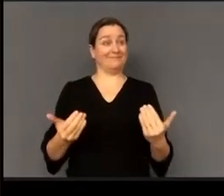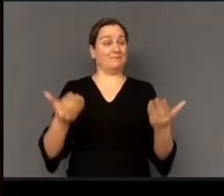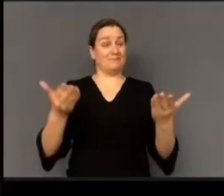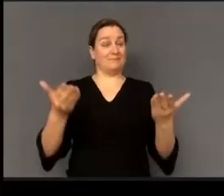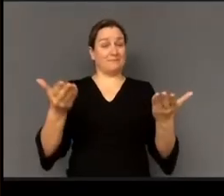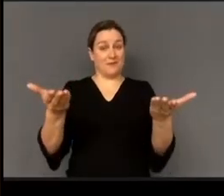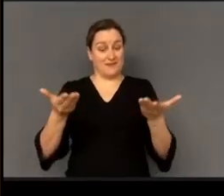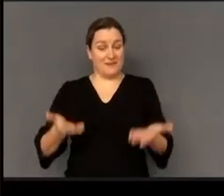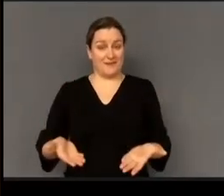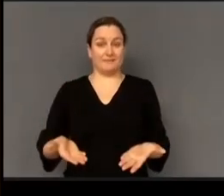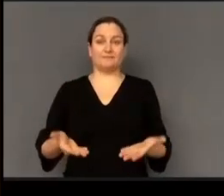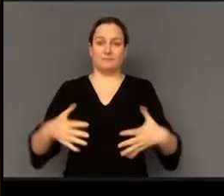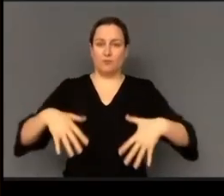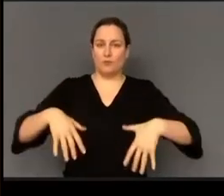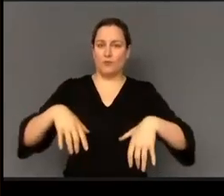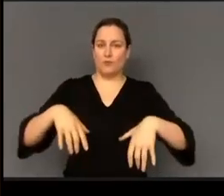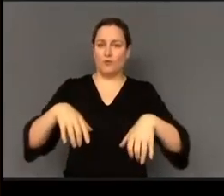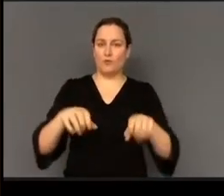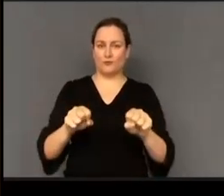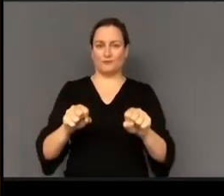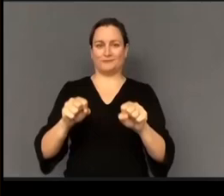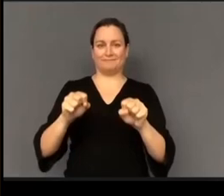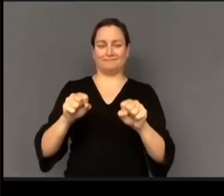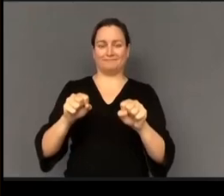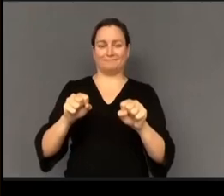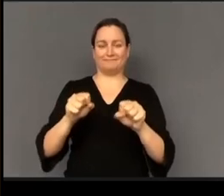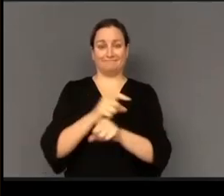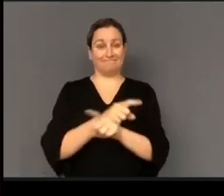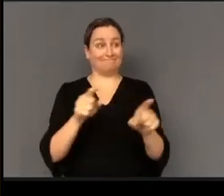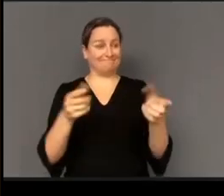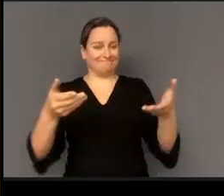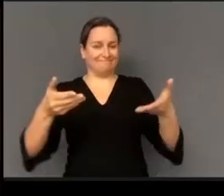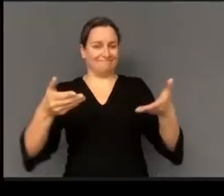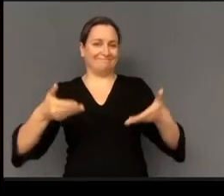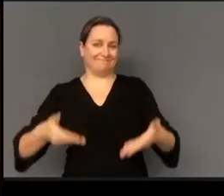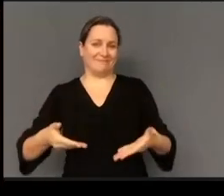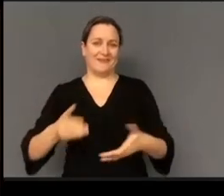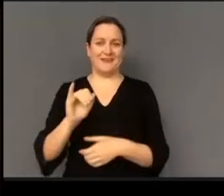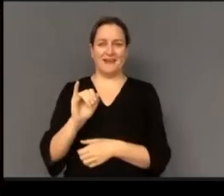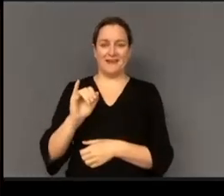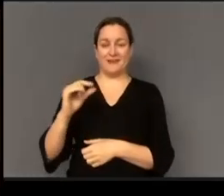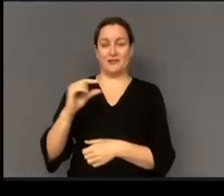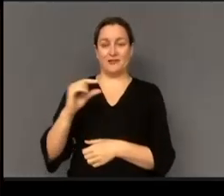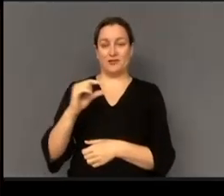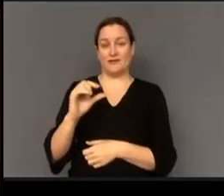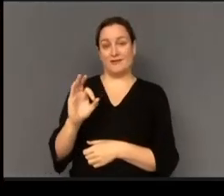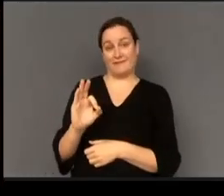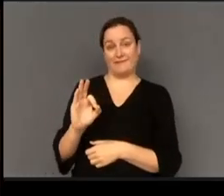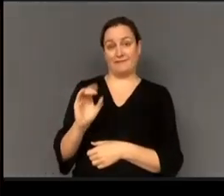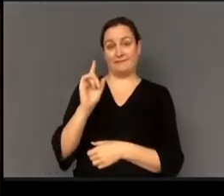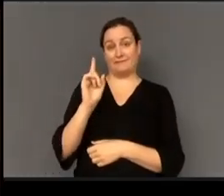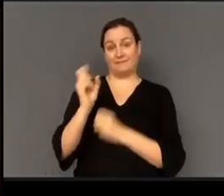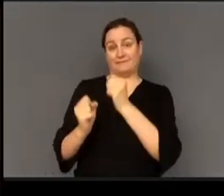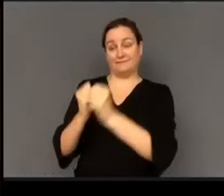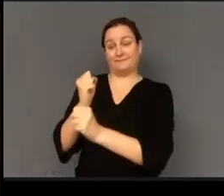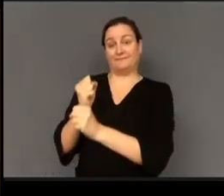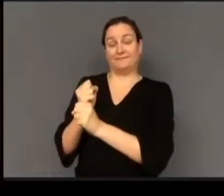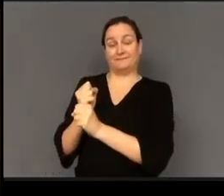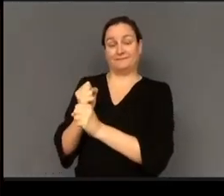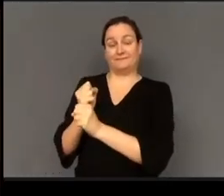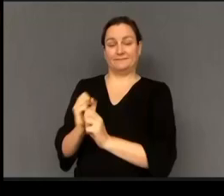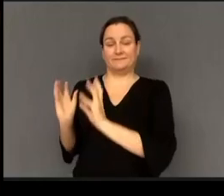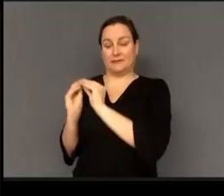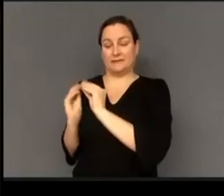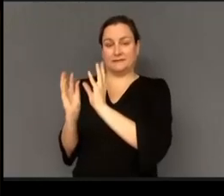大変嬉しく思っていますえインターネットを初めとするデジタル